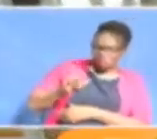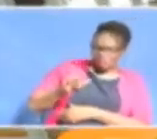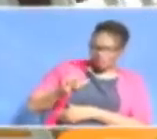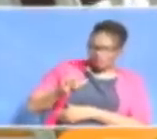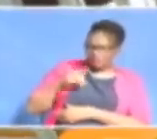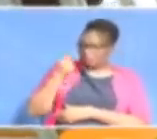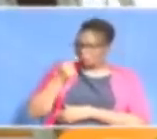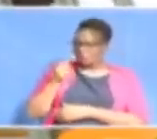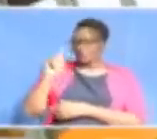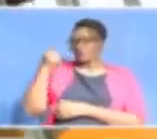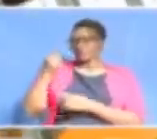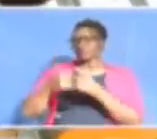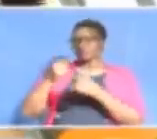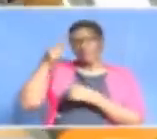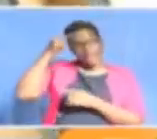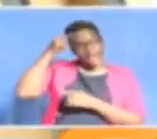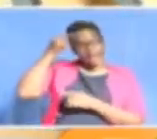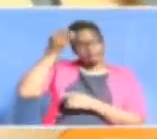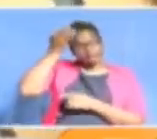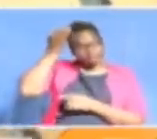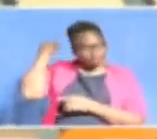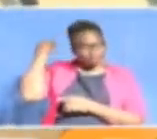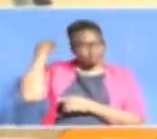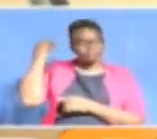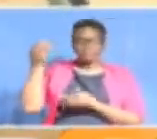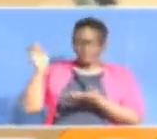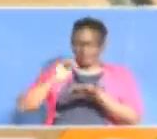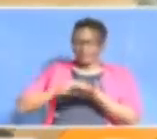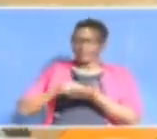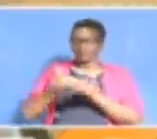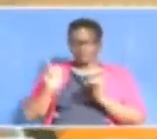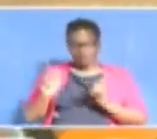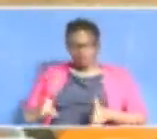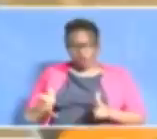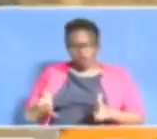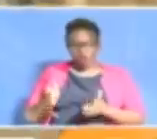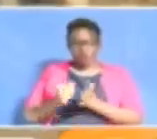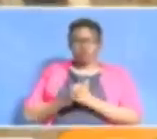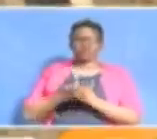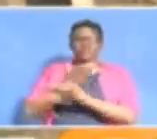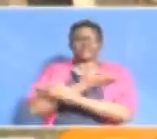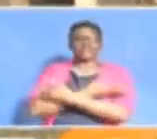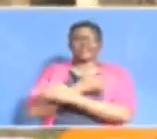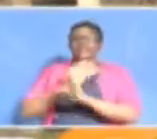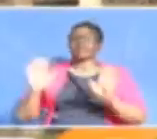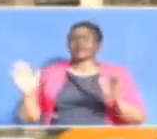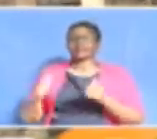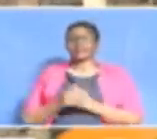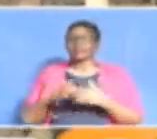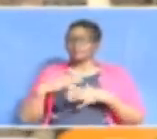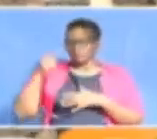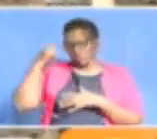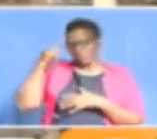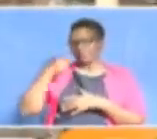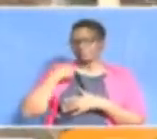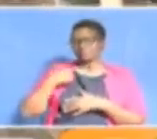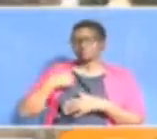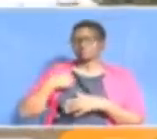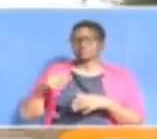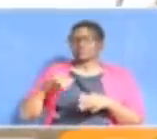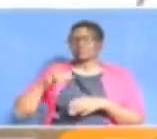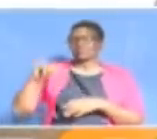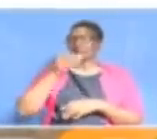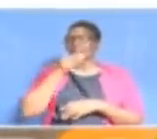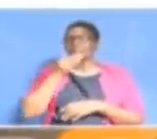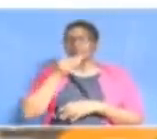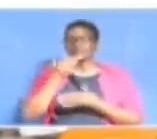nanyoa nywele na nazoea rongi na mashati, sasa walikuwa wanaona kama ni chali. Kuna wanawake wengine walikuwa wananitusi wakati wananiona